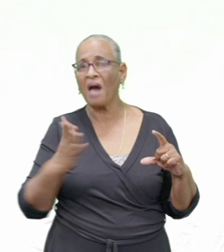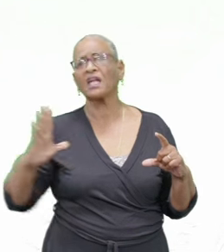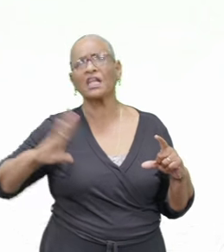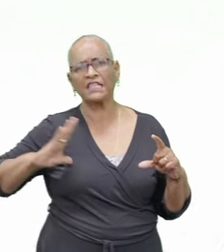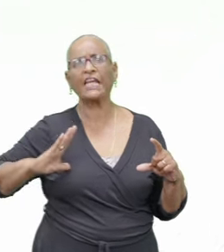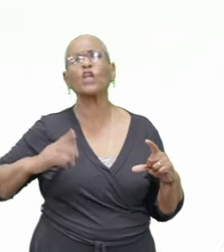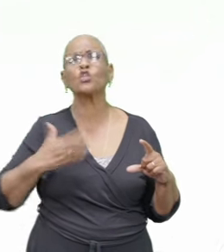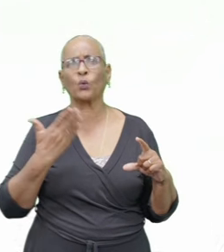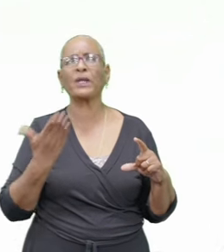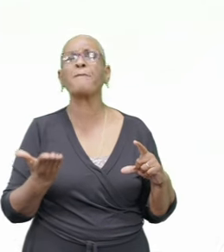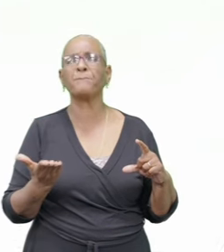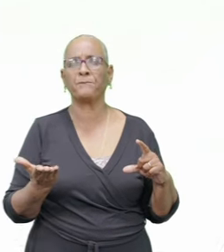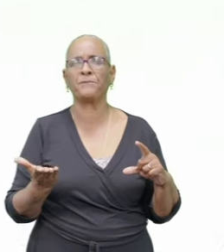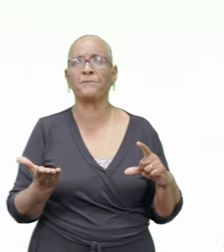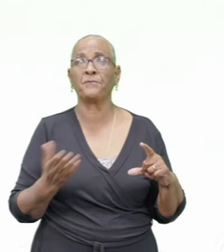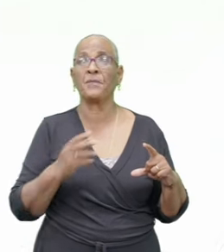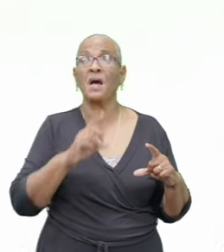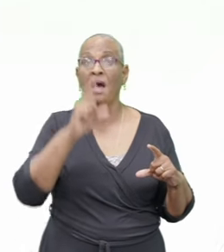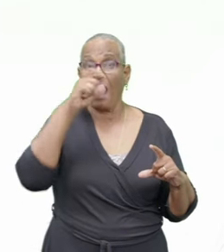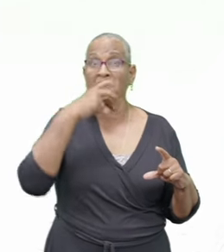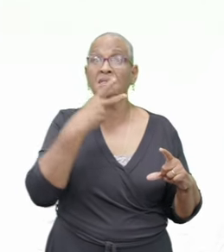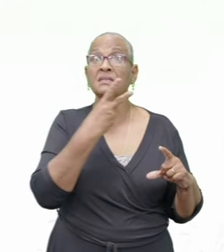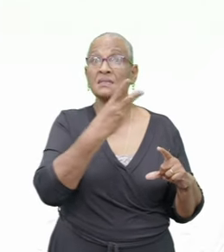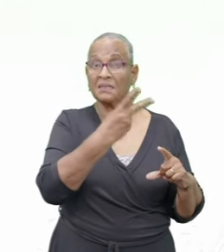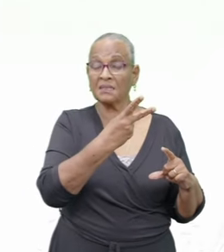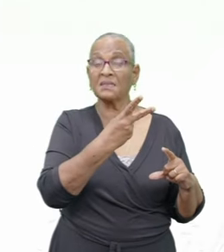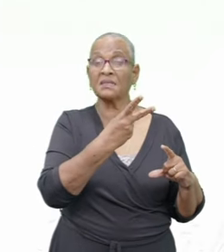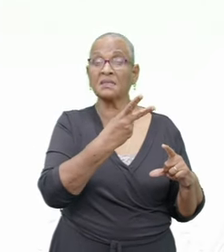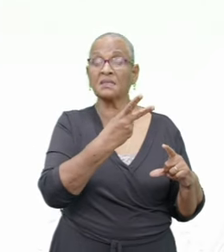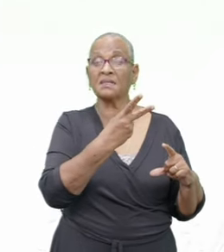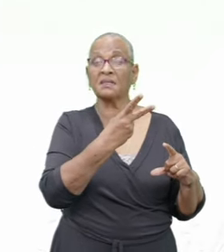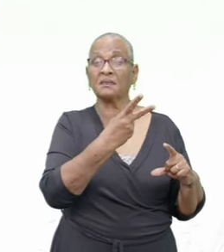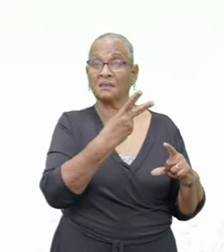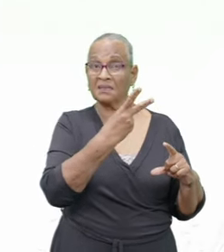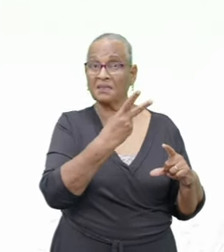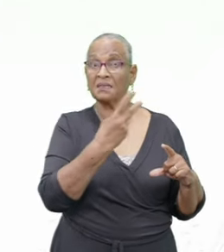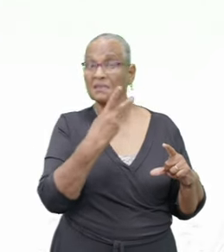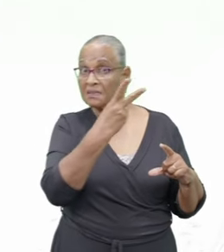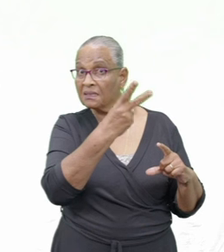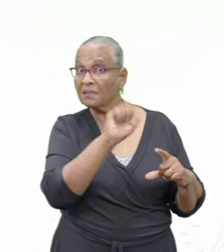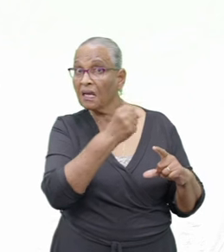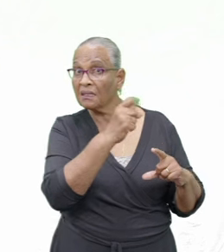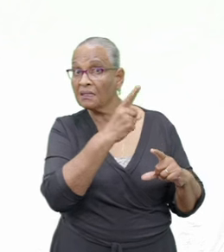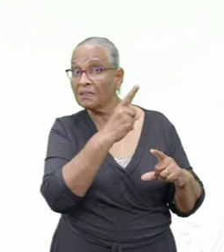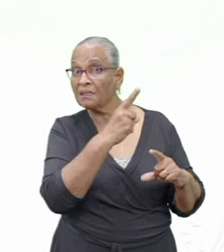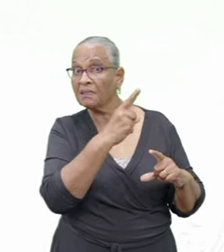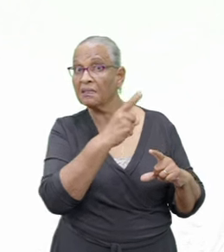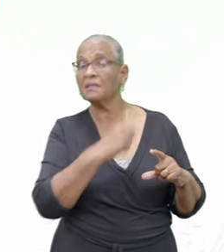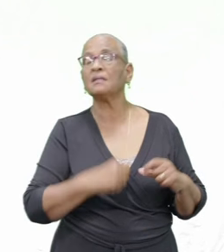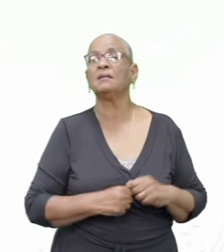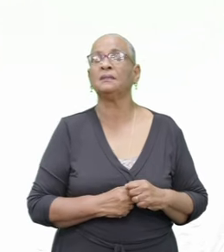informatie. Als u ziet hier, is het beeld al zichtbaar op het scherm? Oké. We zien hier